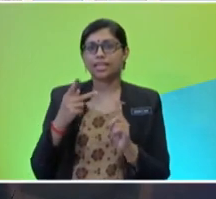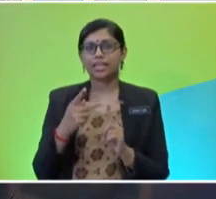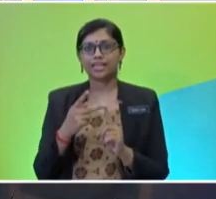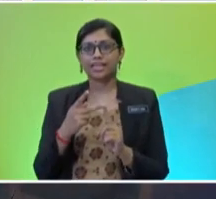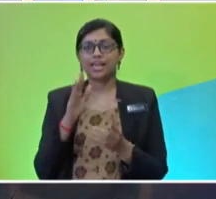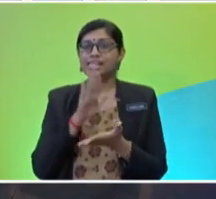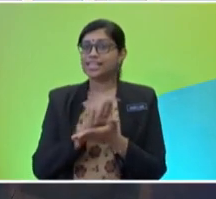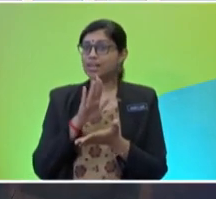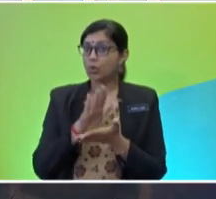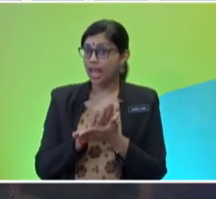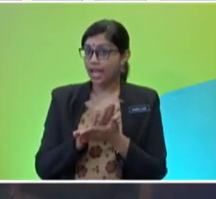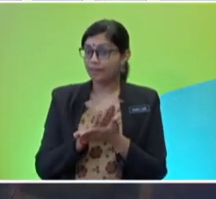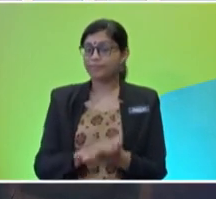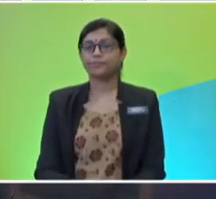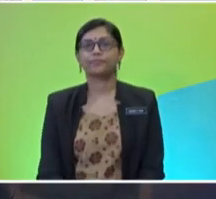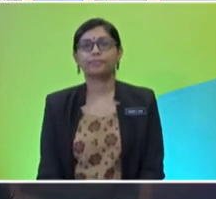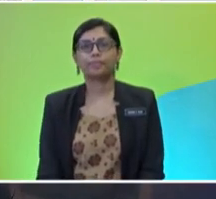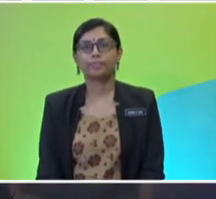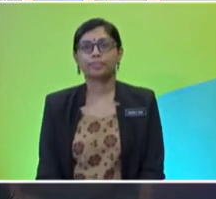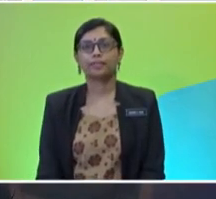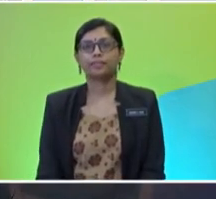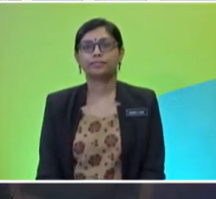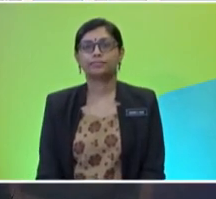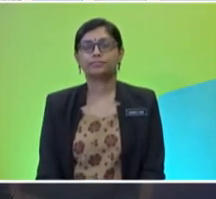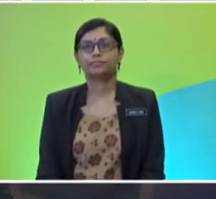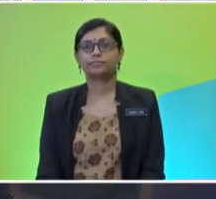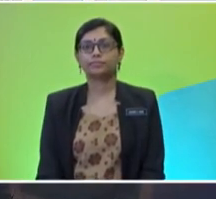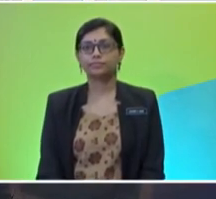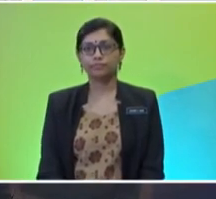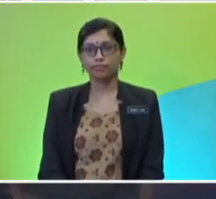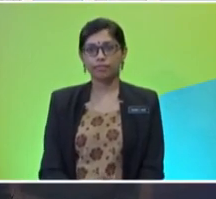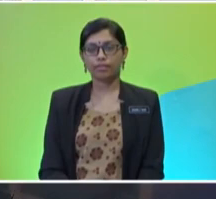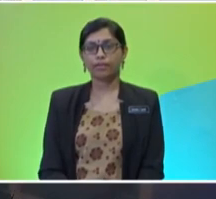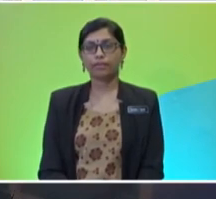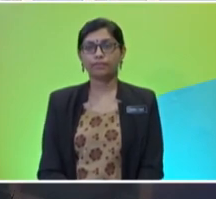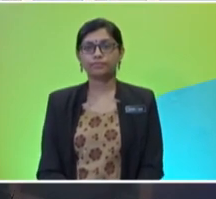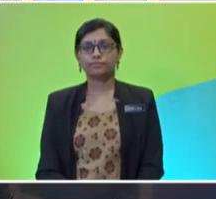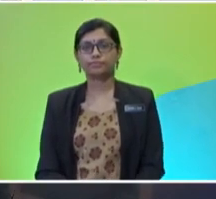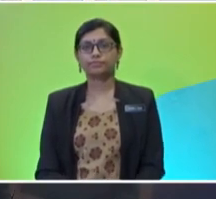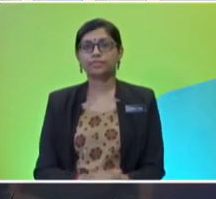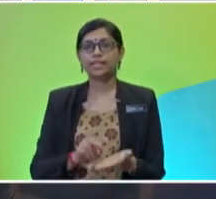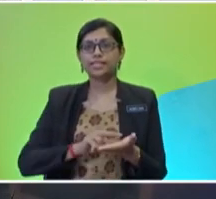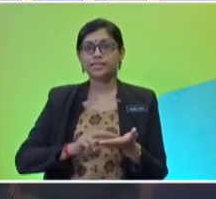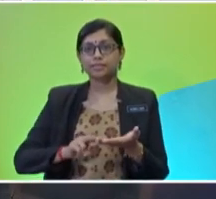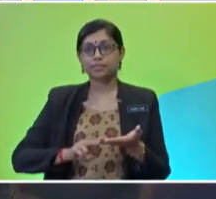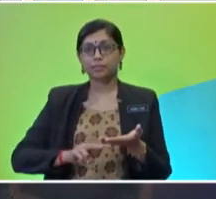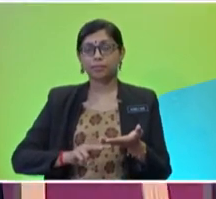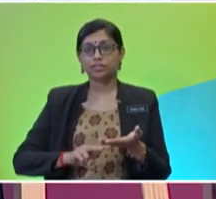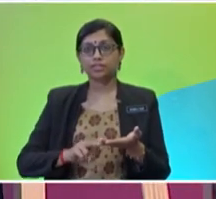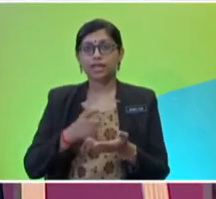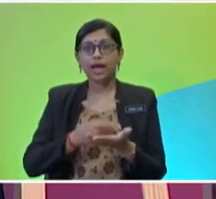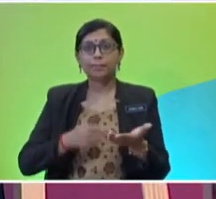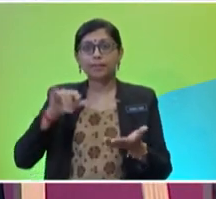Okey. Okey, cikgu teruskan ya Akmal. Silakan cikgu. Murid-murid di rumah, boleh sama-sama tengok ya. Apa objektif yang cikgu nak ajar hari